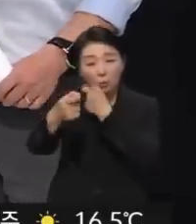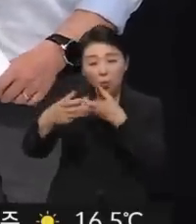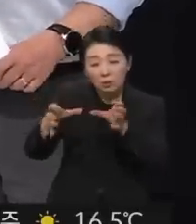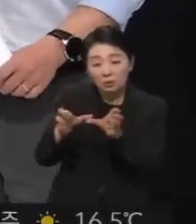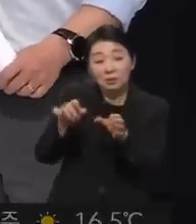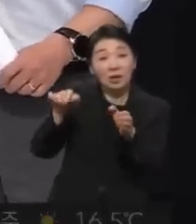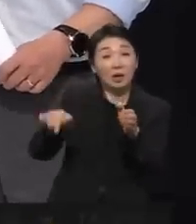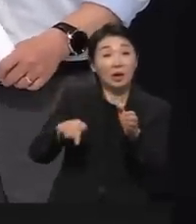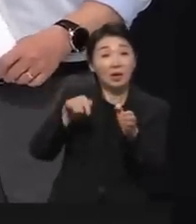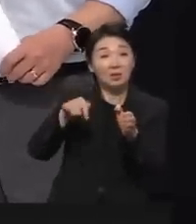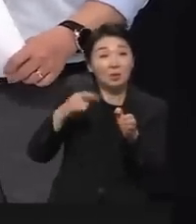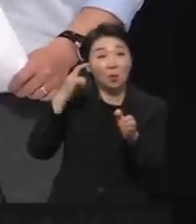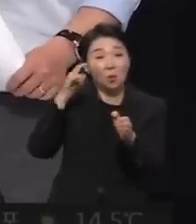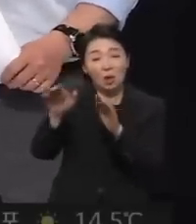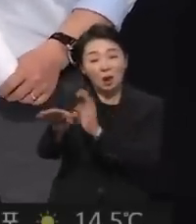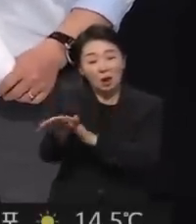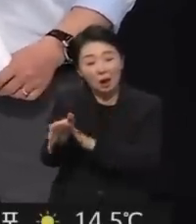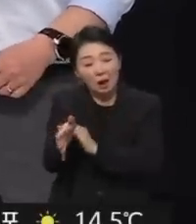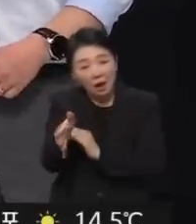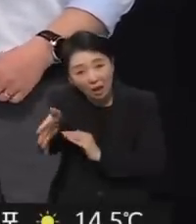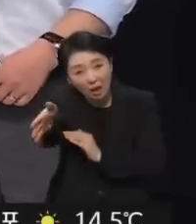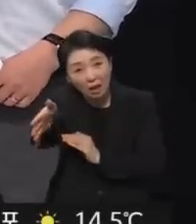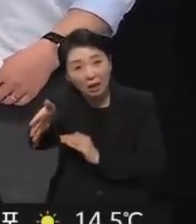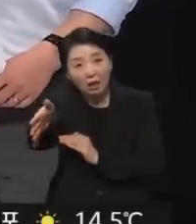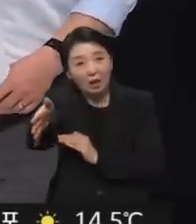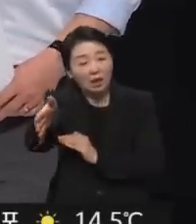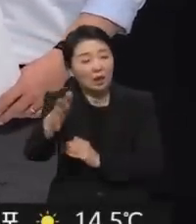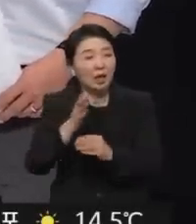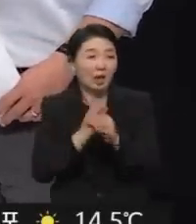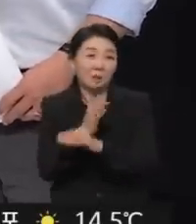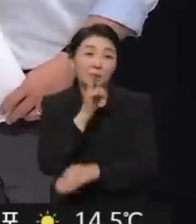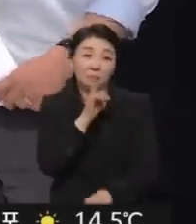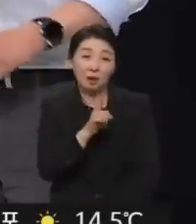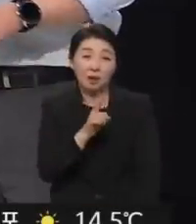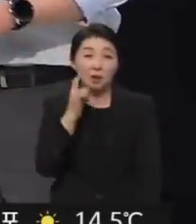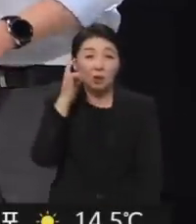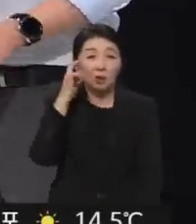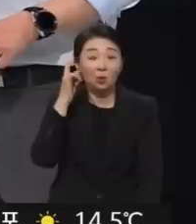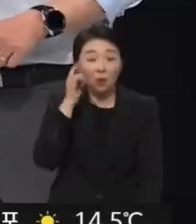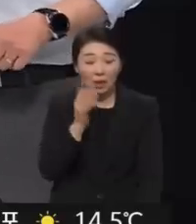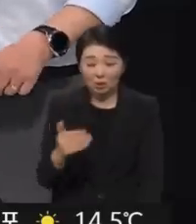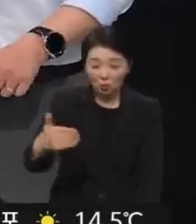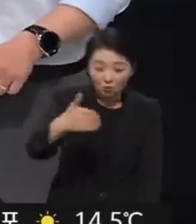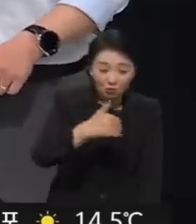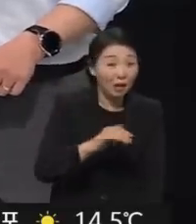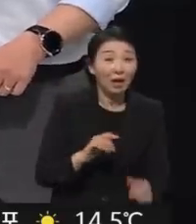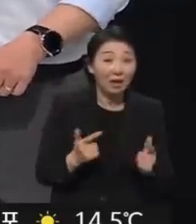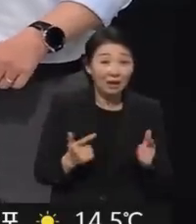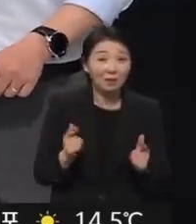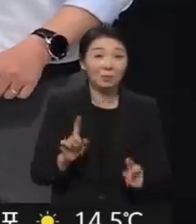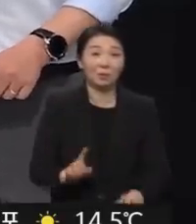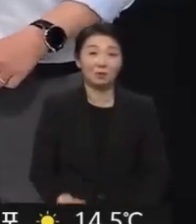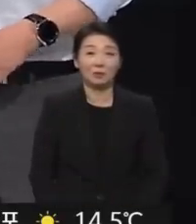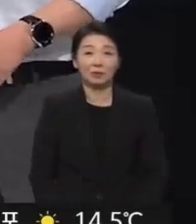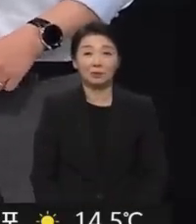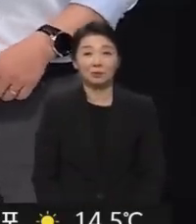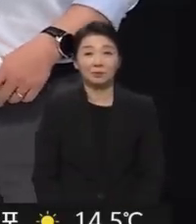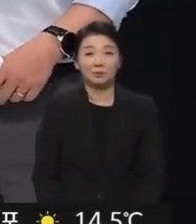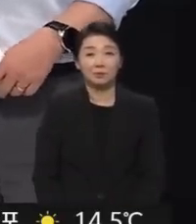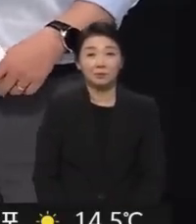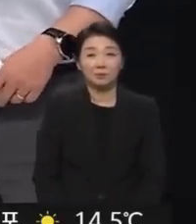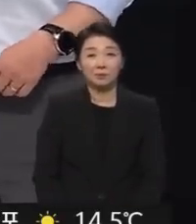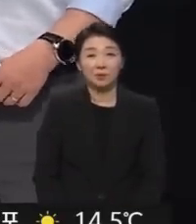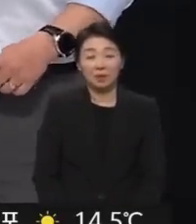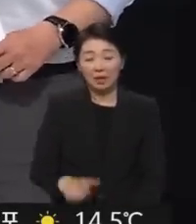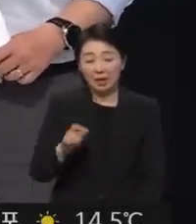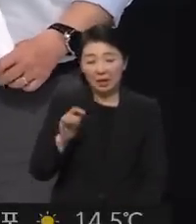내에서도 우클릭이 과하다는 지적이 나옵니다. 이러다 아예 유턴을 하는 게 아니냐는 겁니다. 이른바 강성